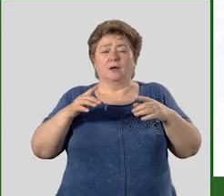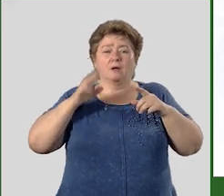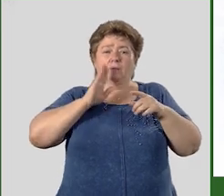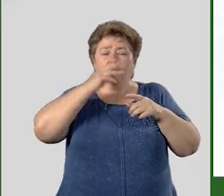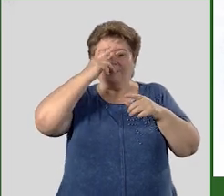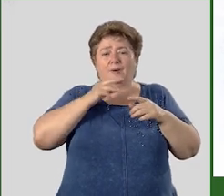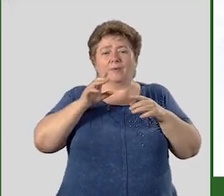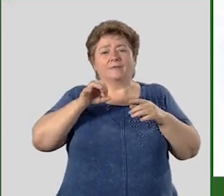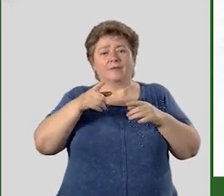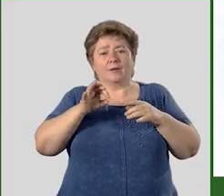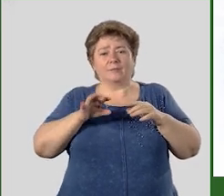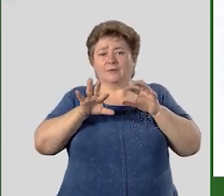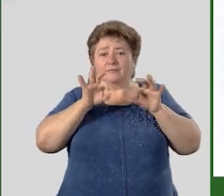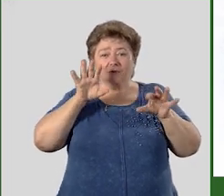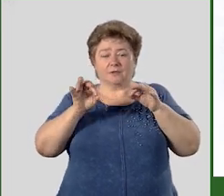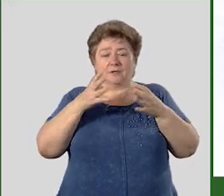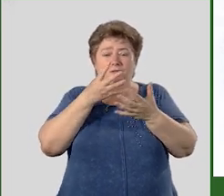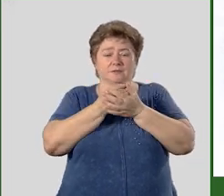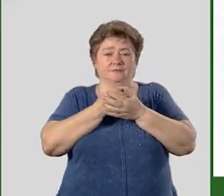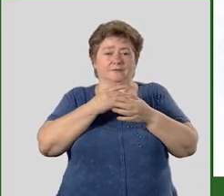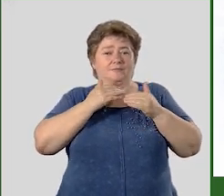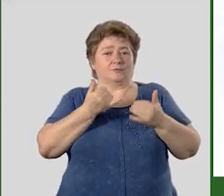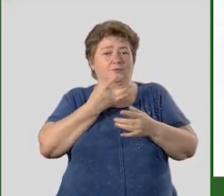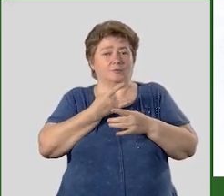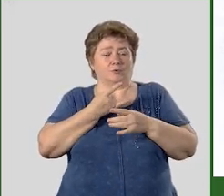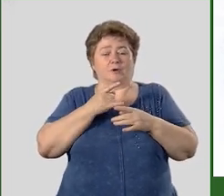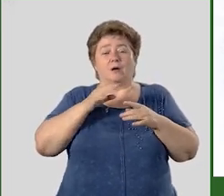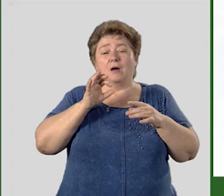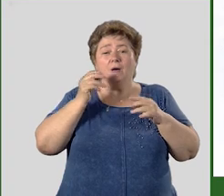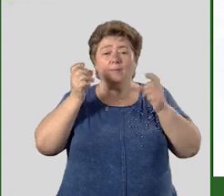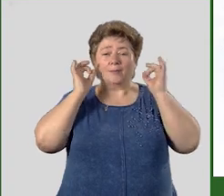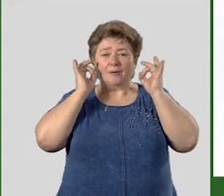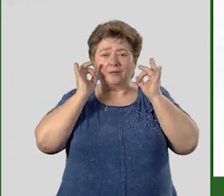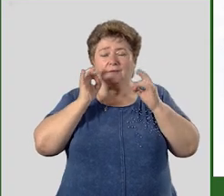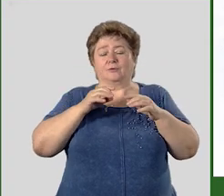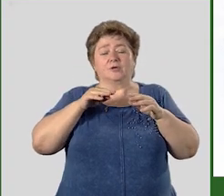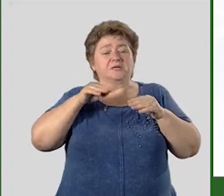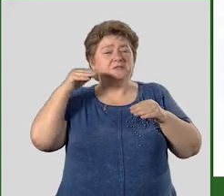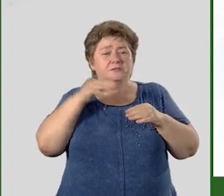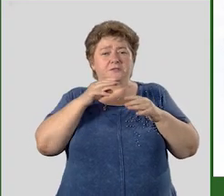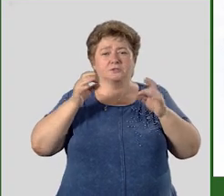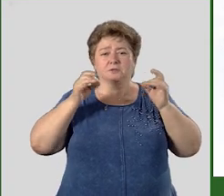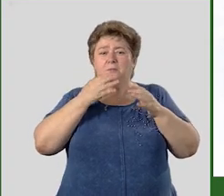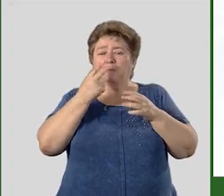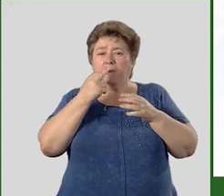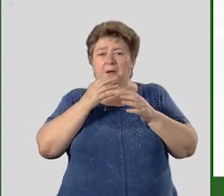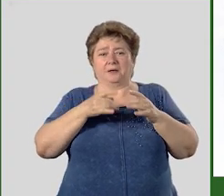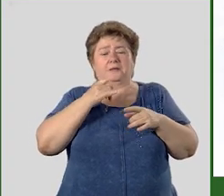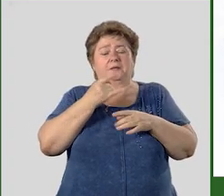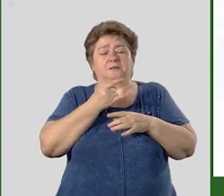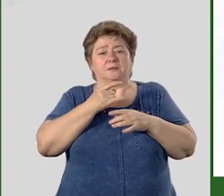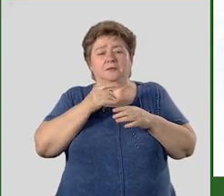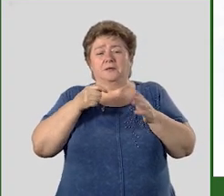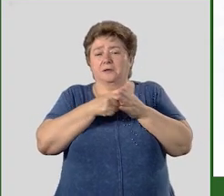Родители фламинго отличают своего птенца по писку. Даже из 1000 птенцов и не